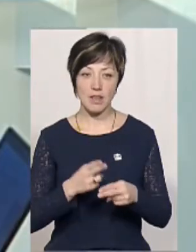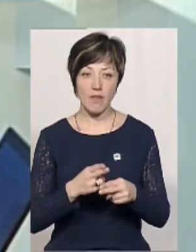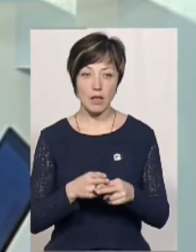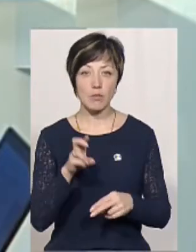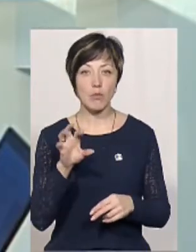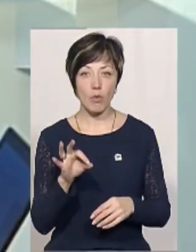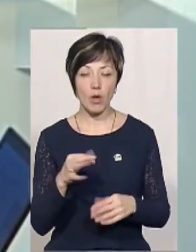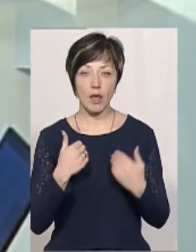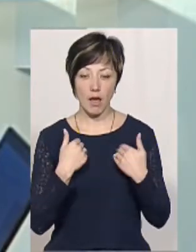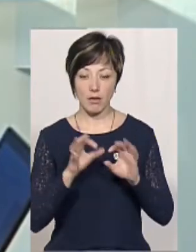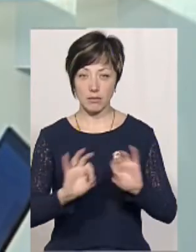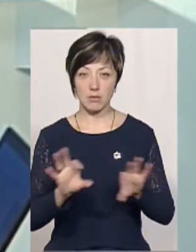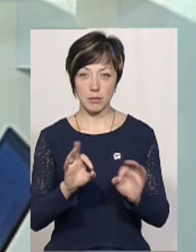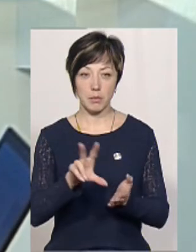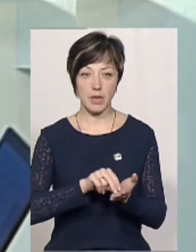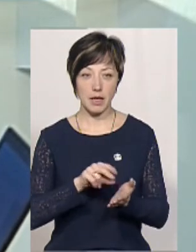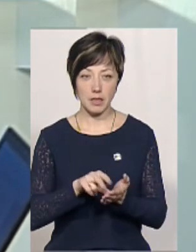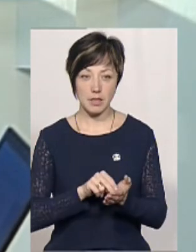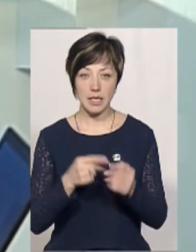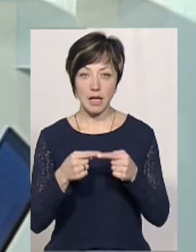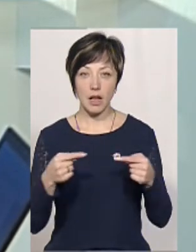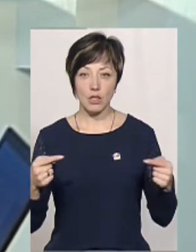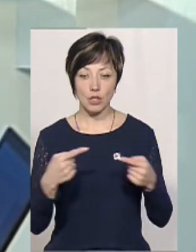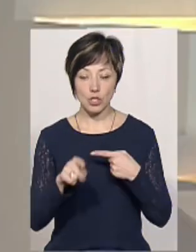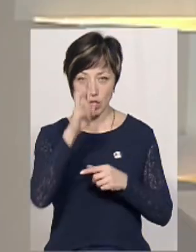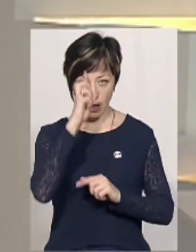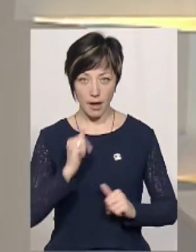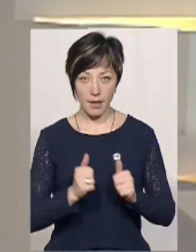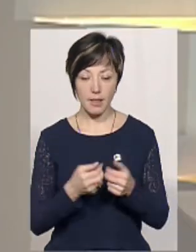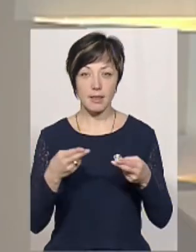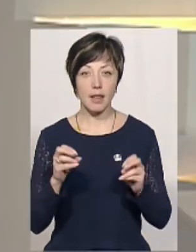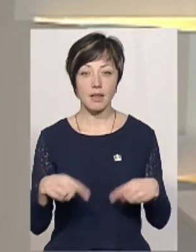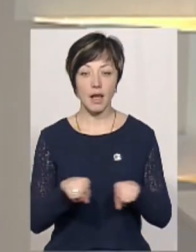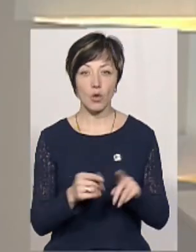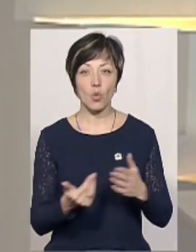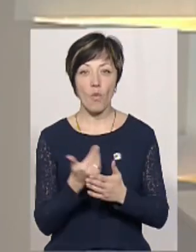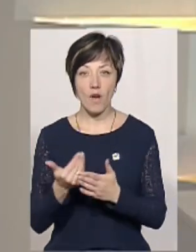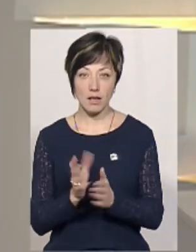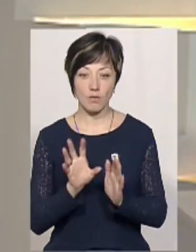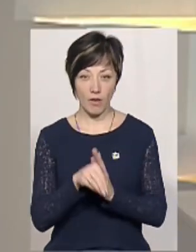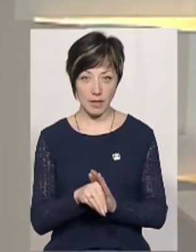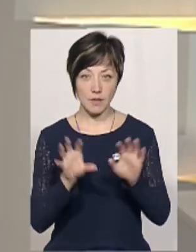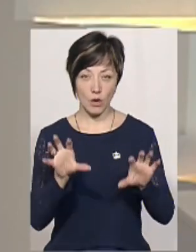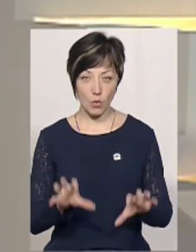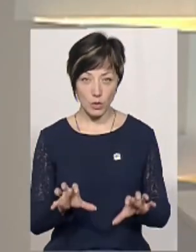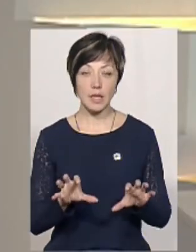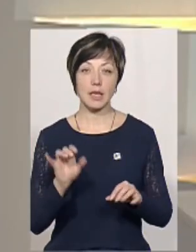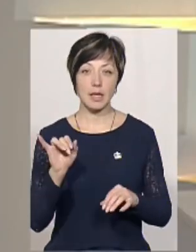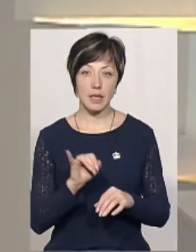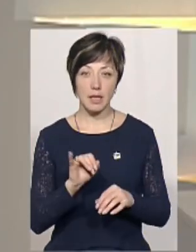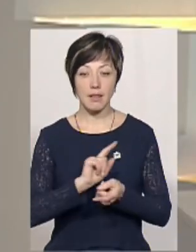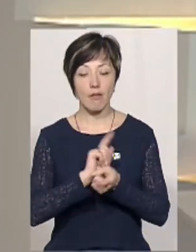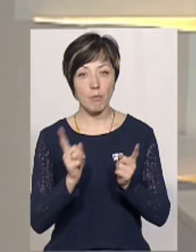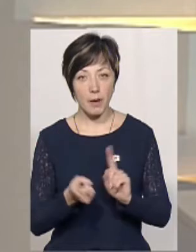завадити, оскільки, як я вже наводила приклади з ряду інших країн, де такі новації, які були впроваджені, набули чинності, і